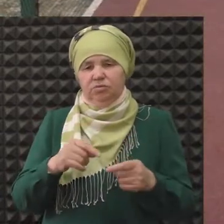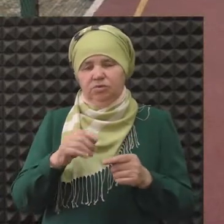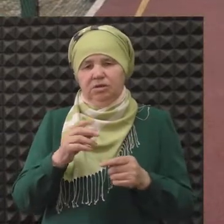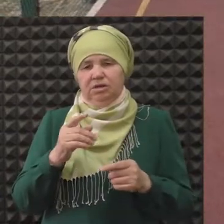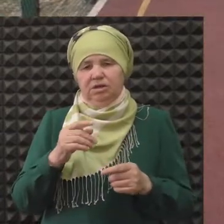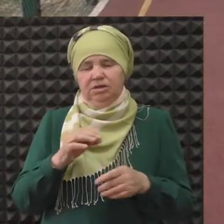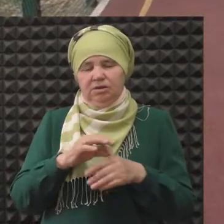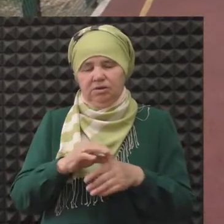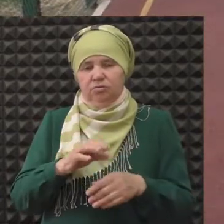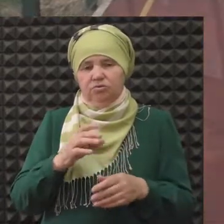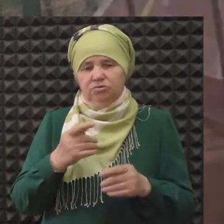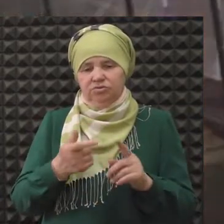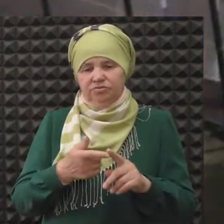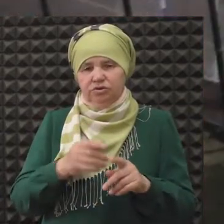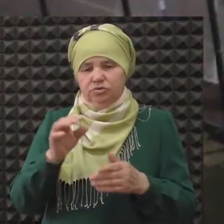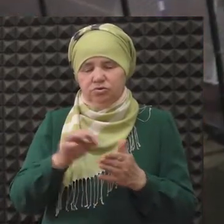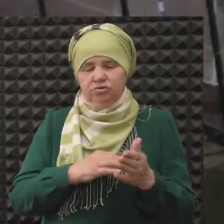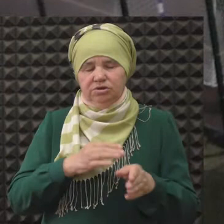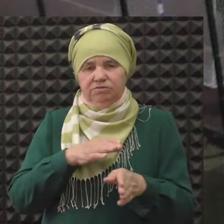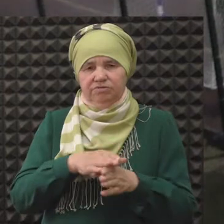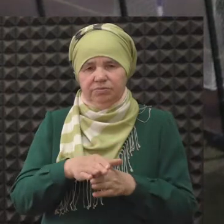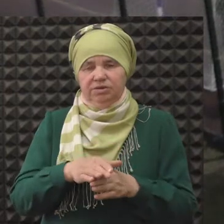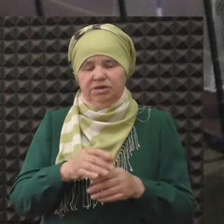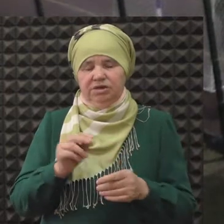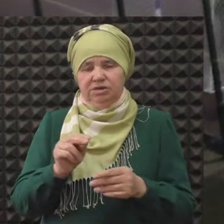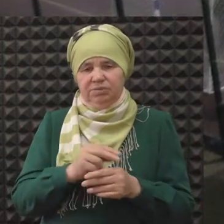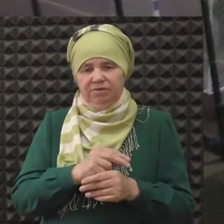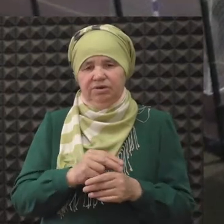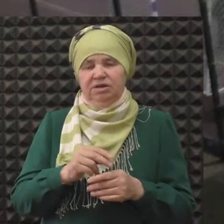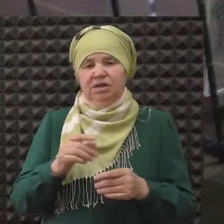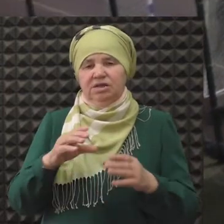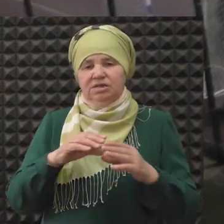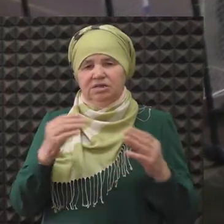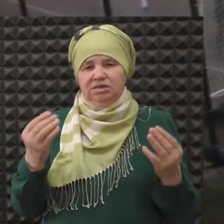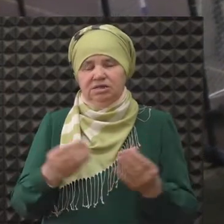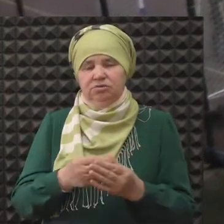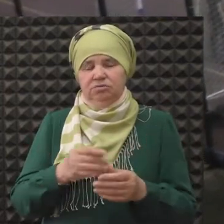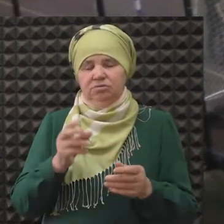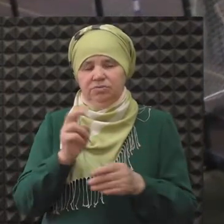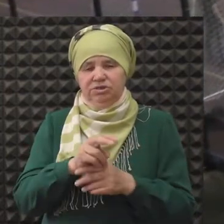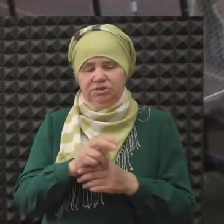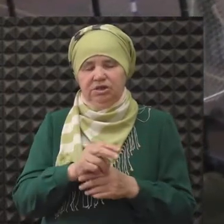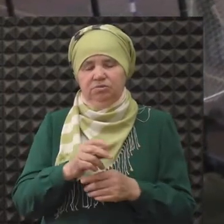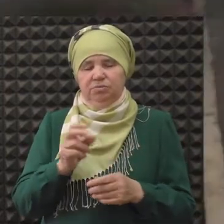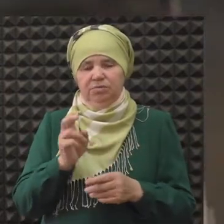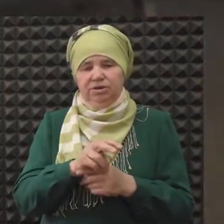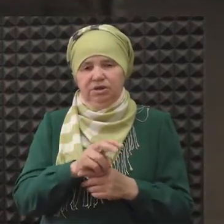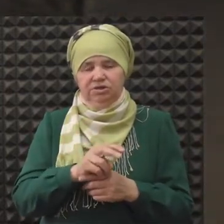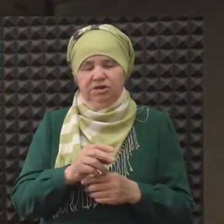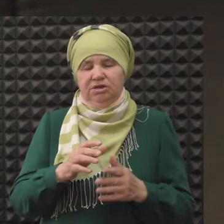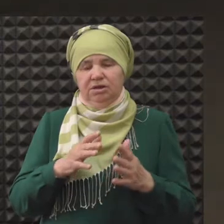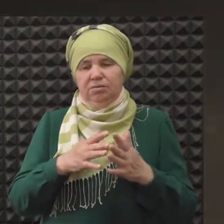проект компании был завершен в короткие сроки и уже активно используется сотрудниками фонда и прихожанами мечети. Не